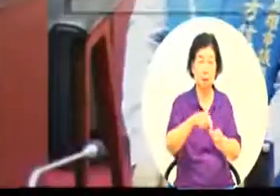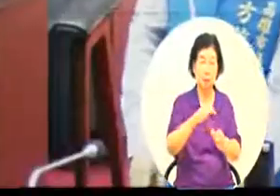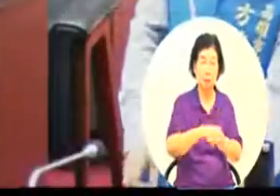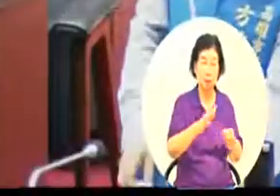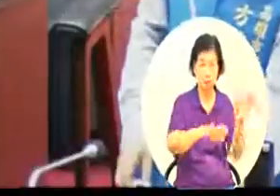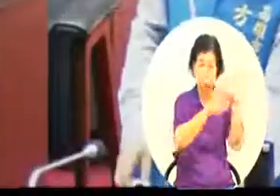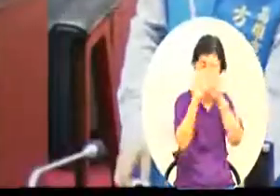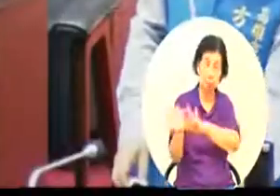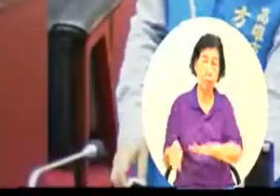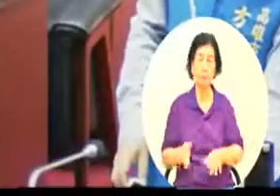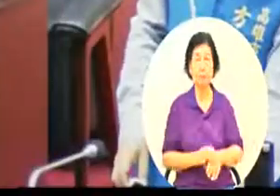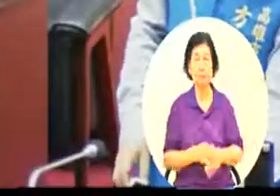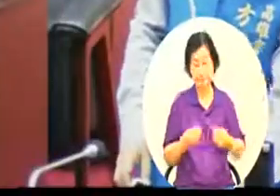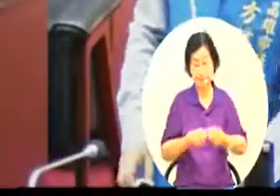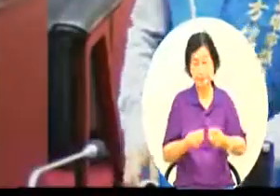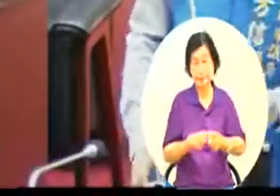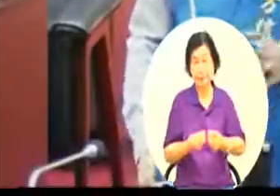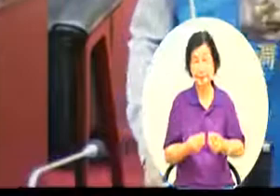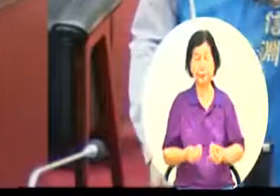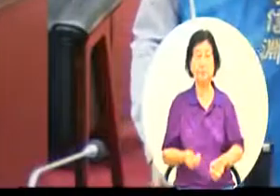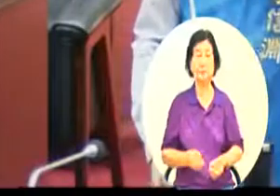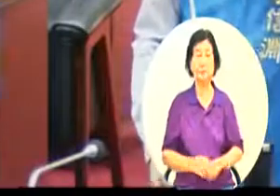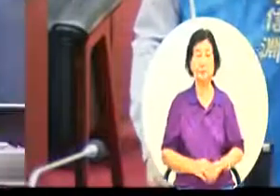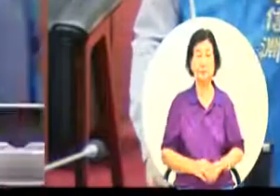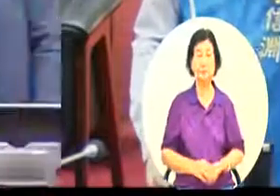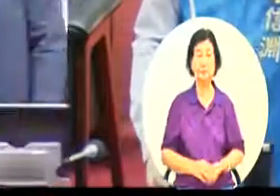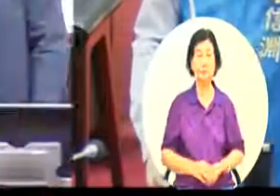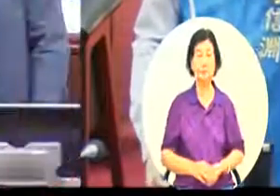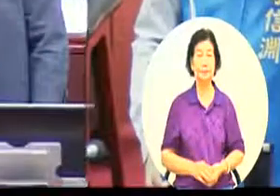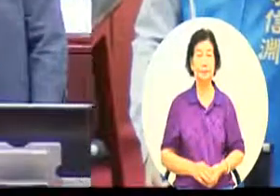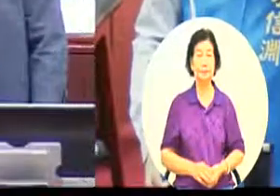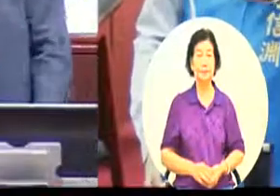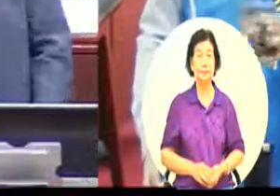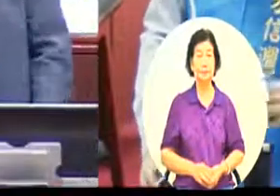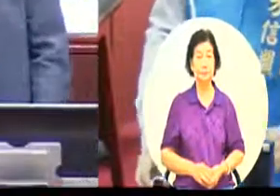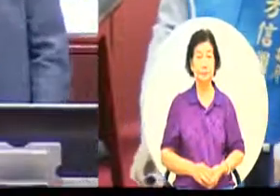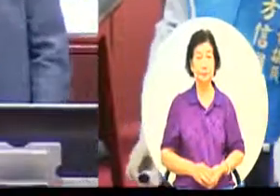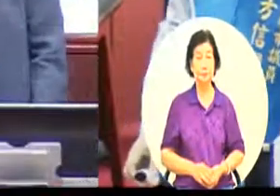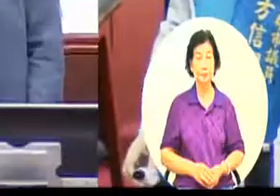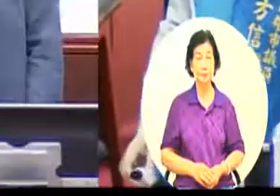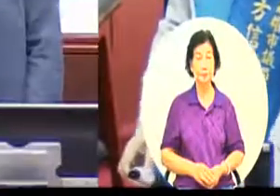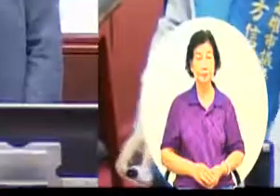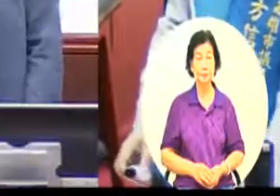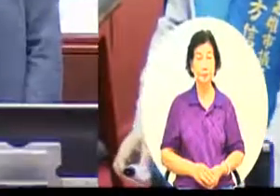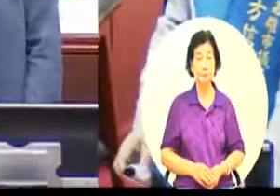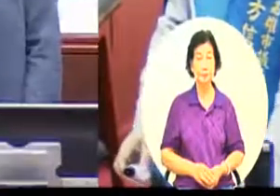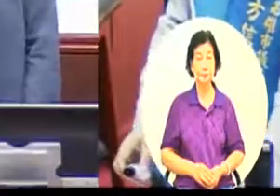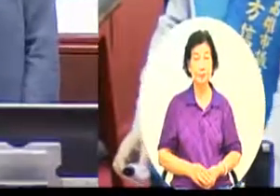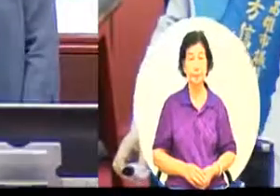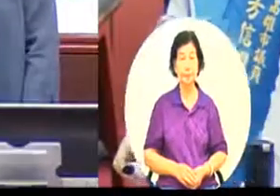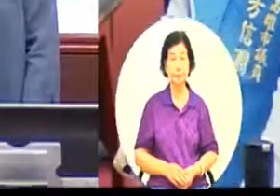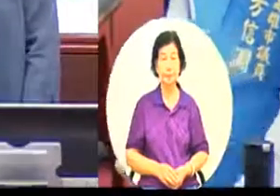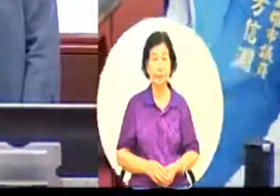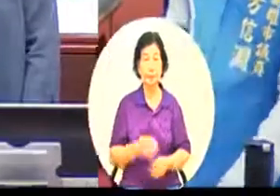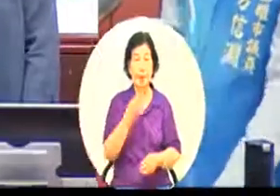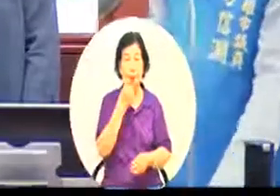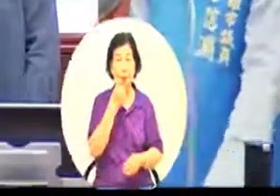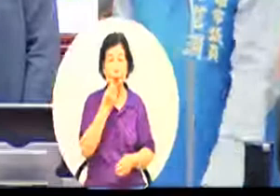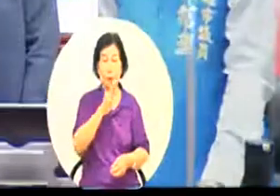答。 我想跟谢谢议长跟方言说明绿色的运